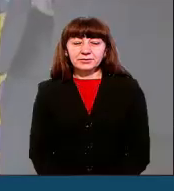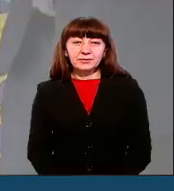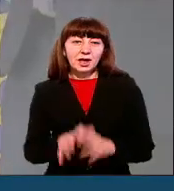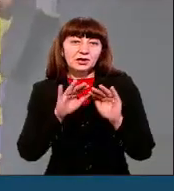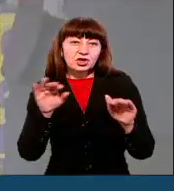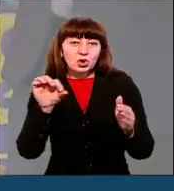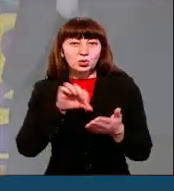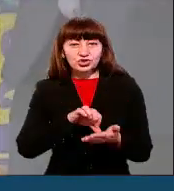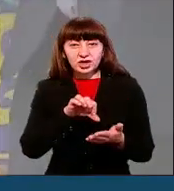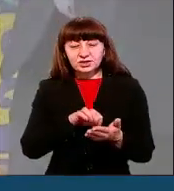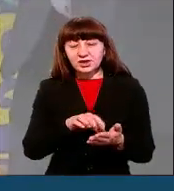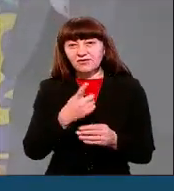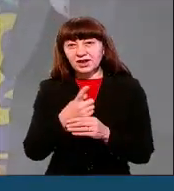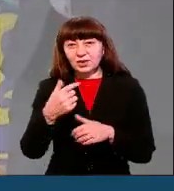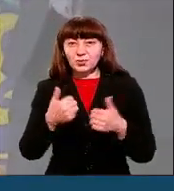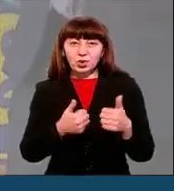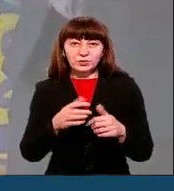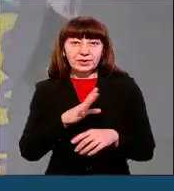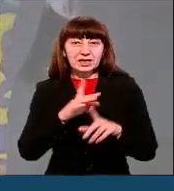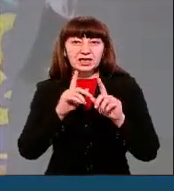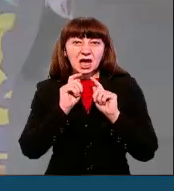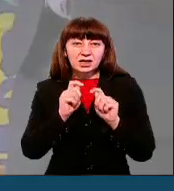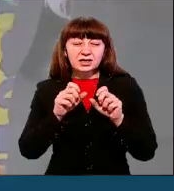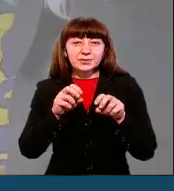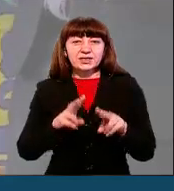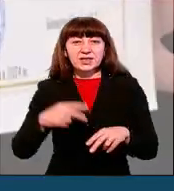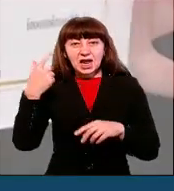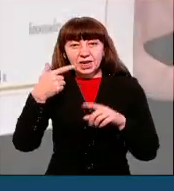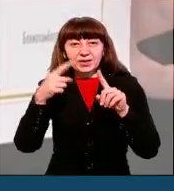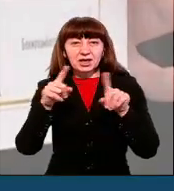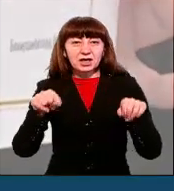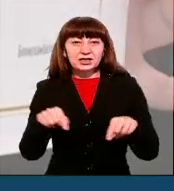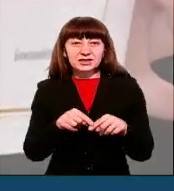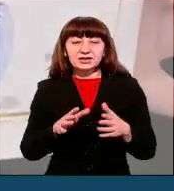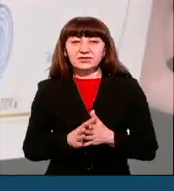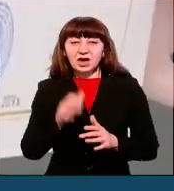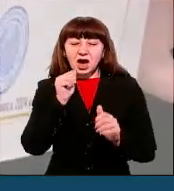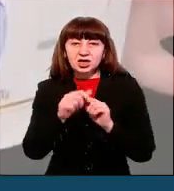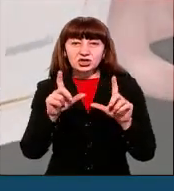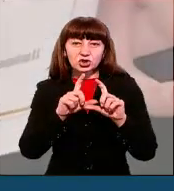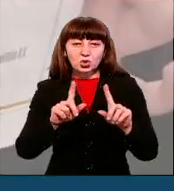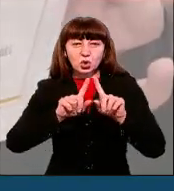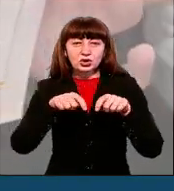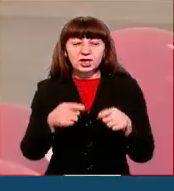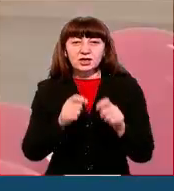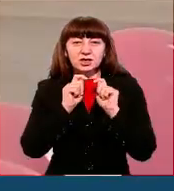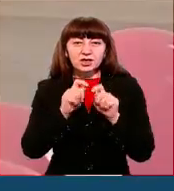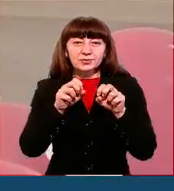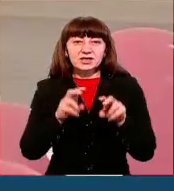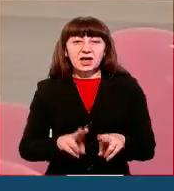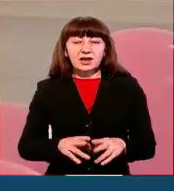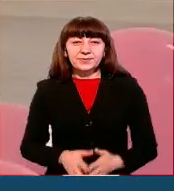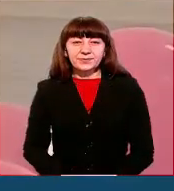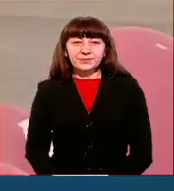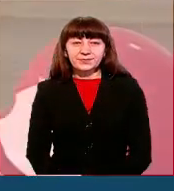Школьники, принимавшие участие в воркшопе, были награждены специальными сертификатами. Каждый коллектив школы был удостоен специального приза.